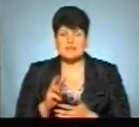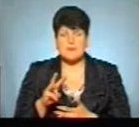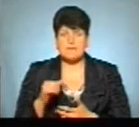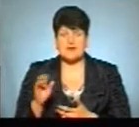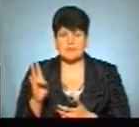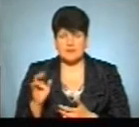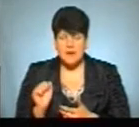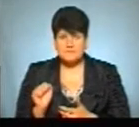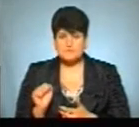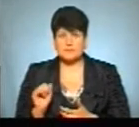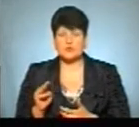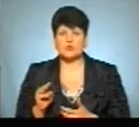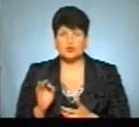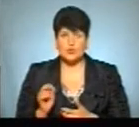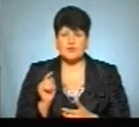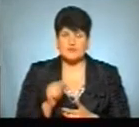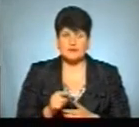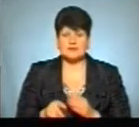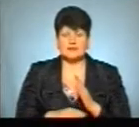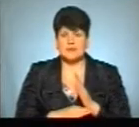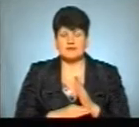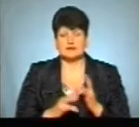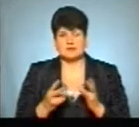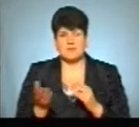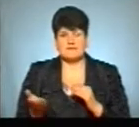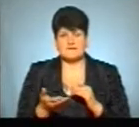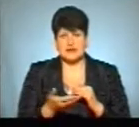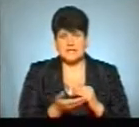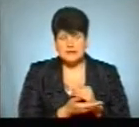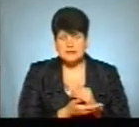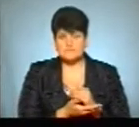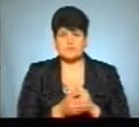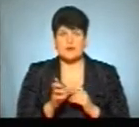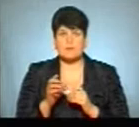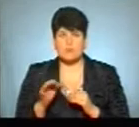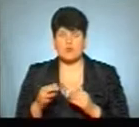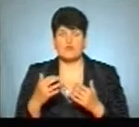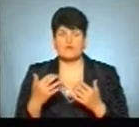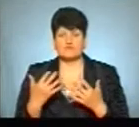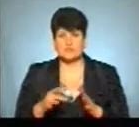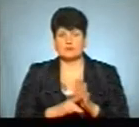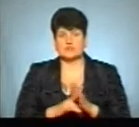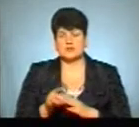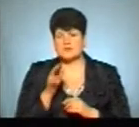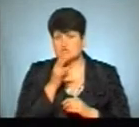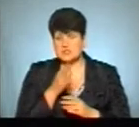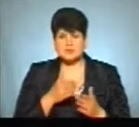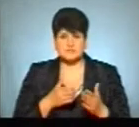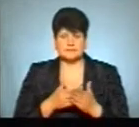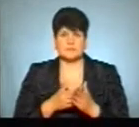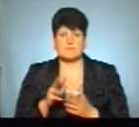так, тоді такі дерева потребують видалення, бо вже просто настав час критичної межі